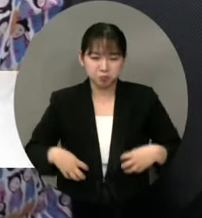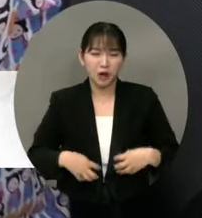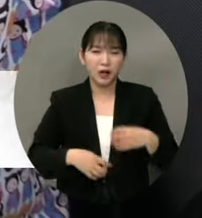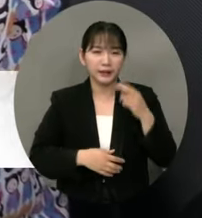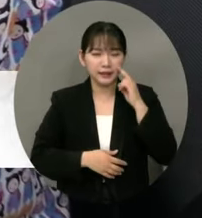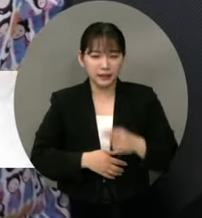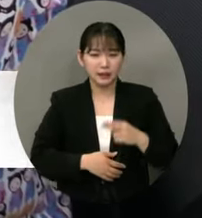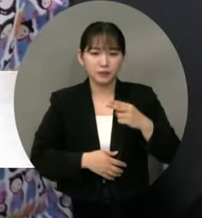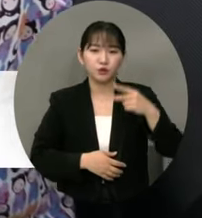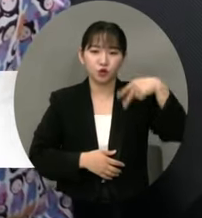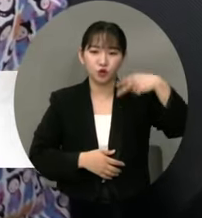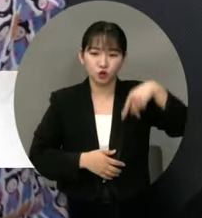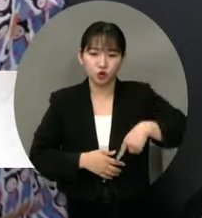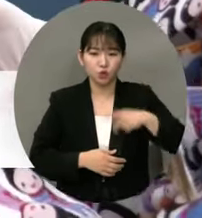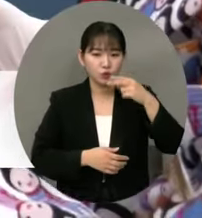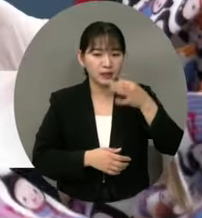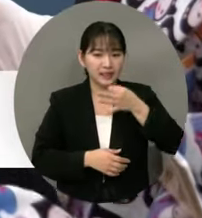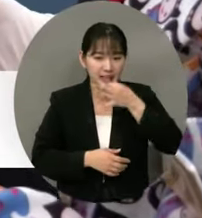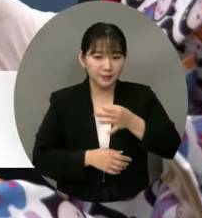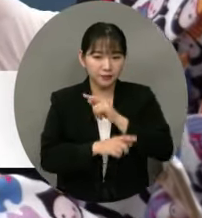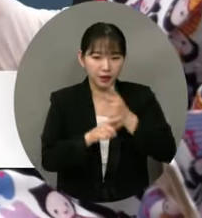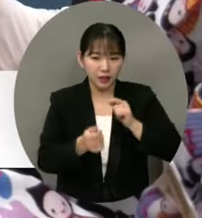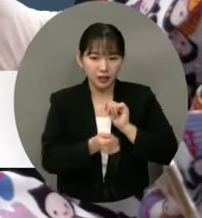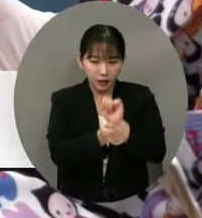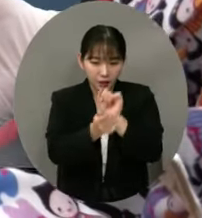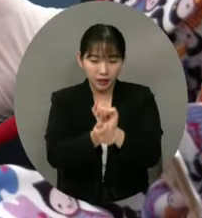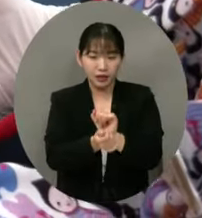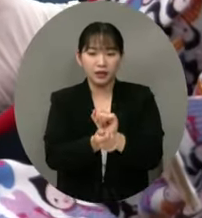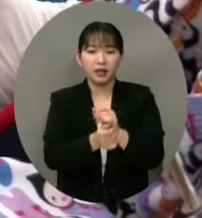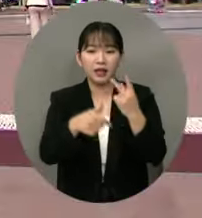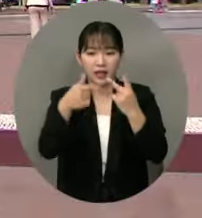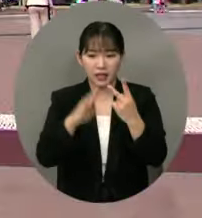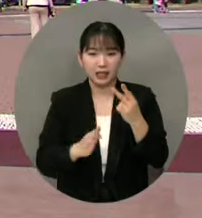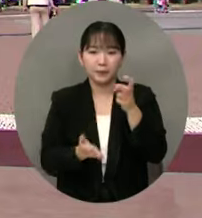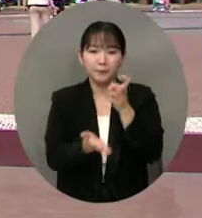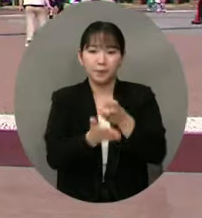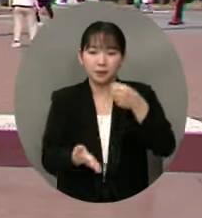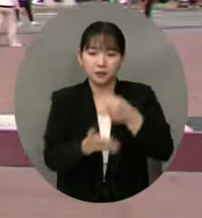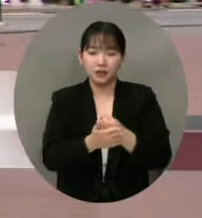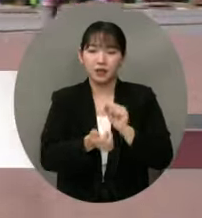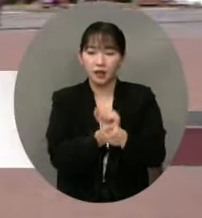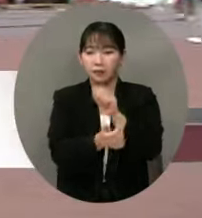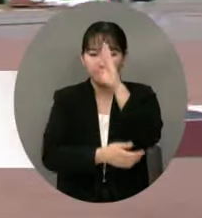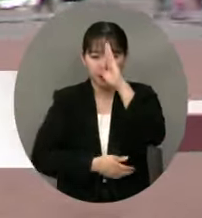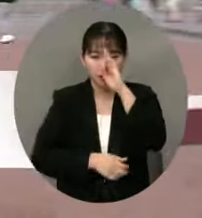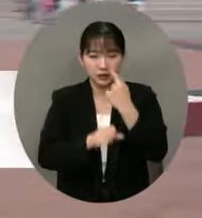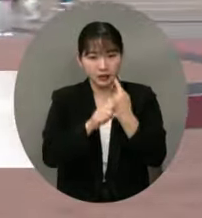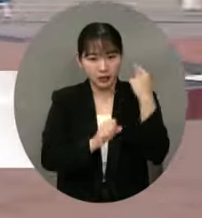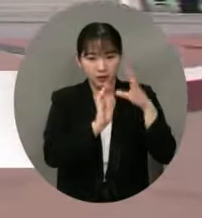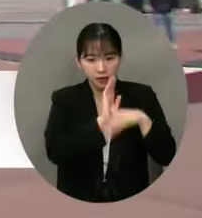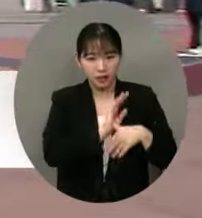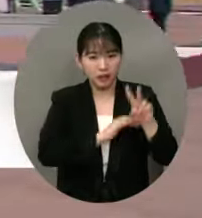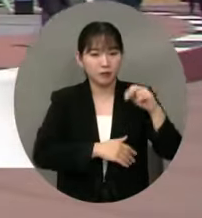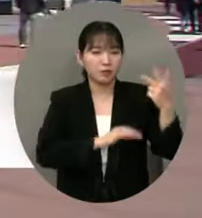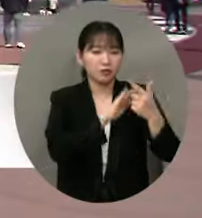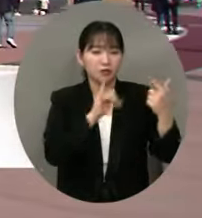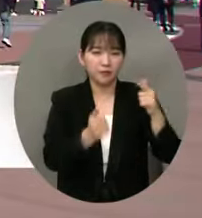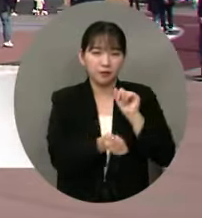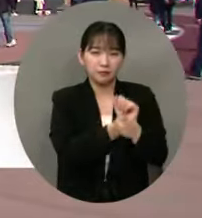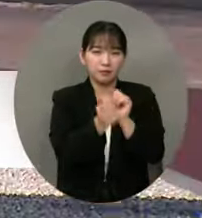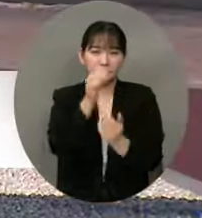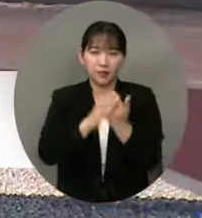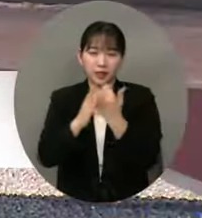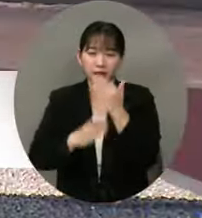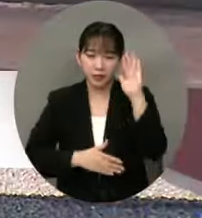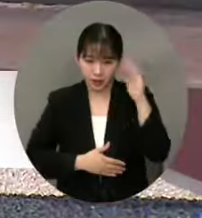수두는 호흡기 분비물을 통해 전파되는 2급 법정 감염병입니다. 특히 지난해에만 2만 6천여 명의 환자가